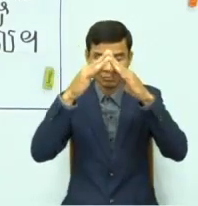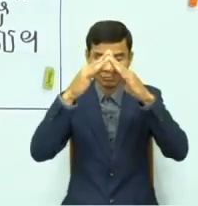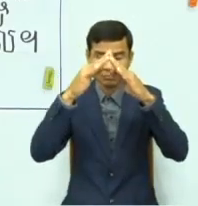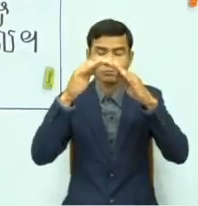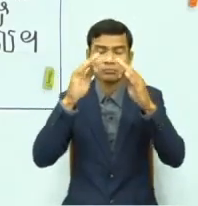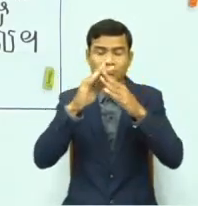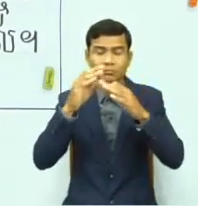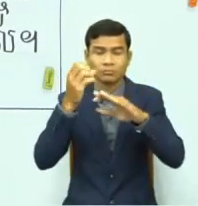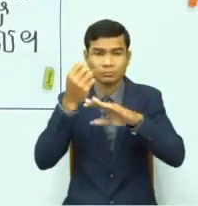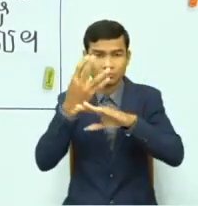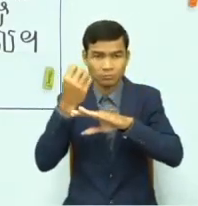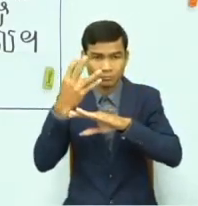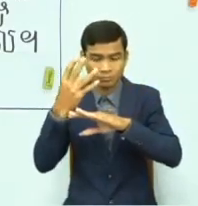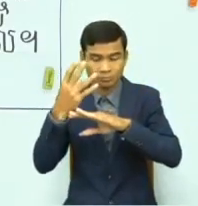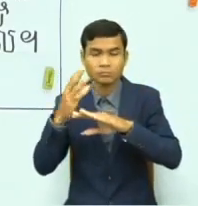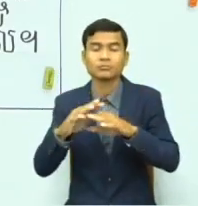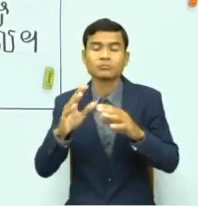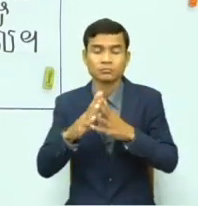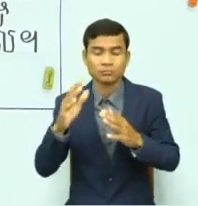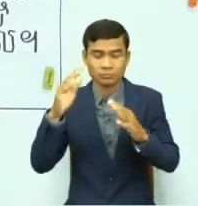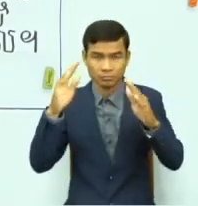mùn tí chiệt